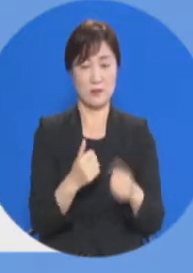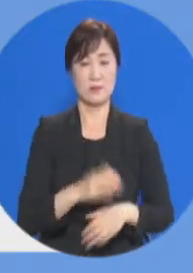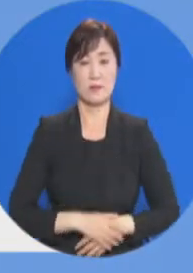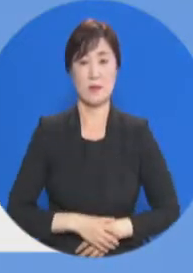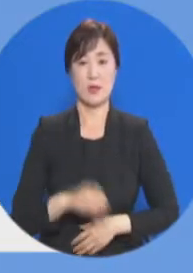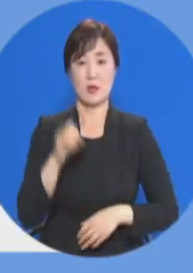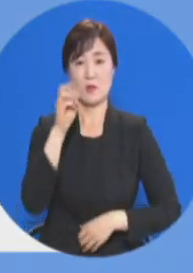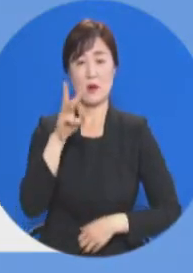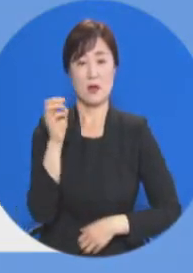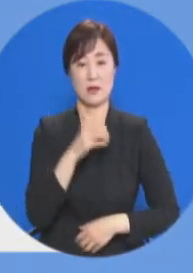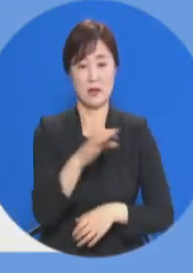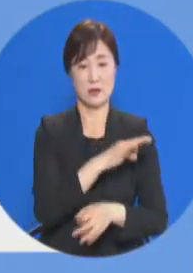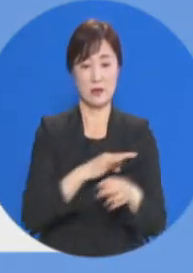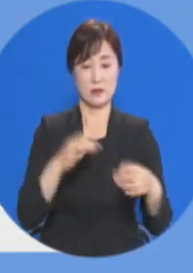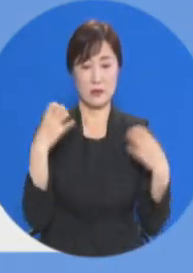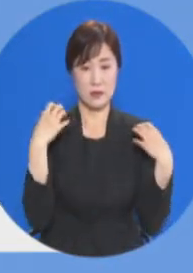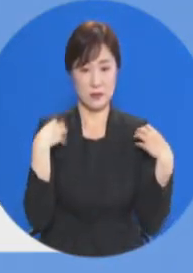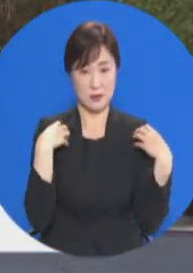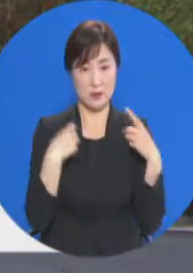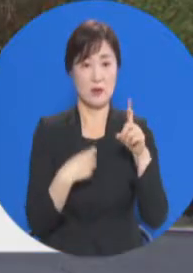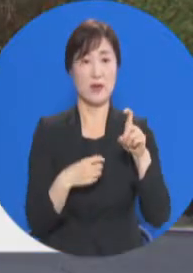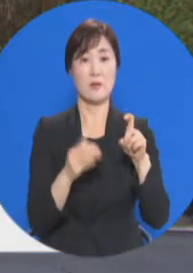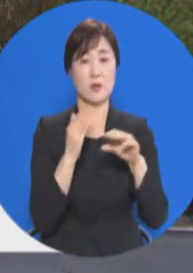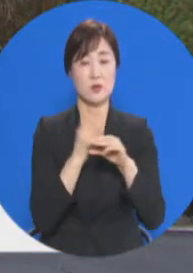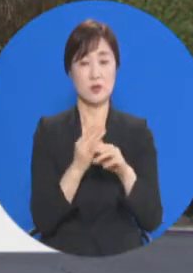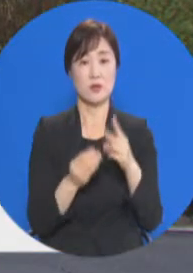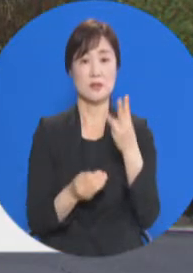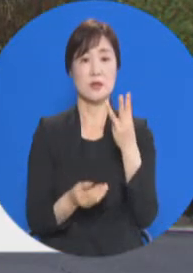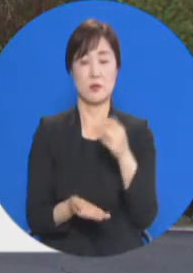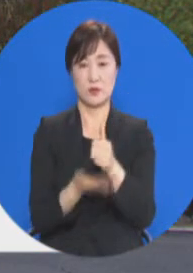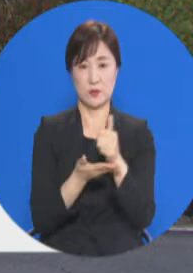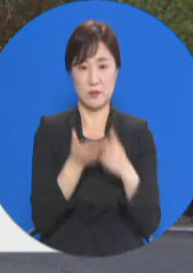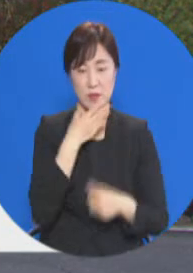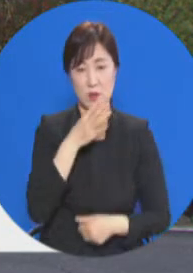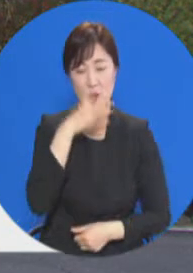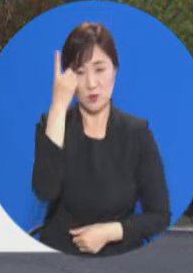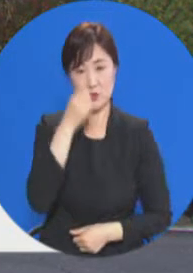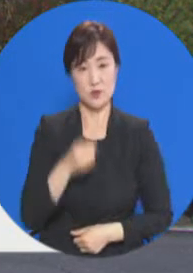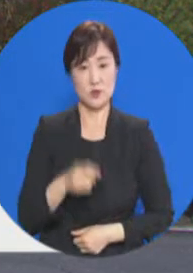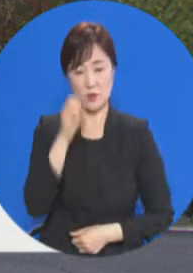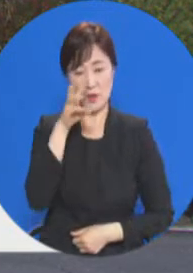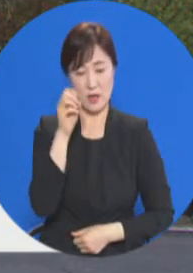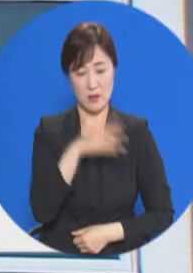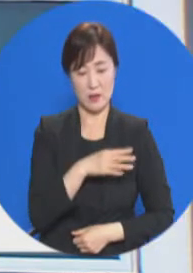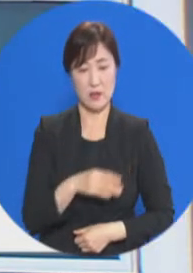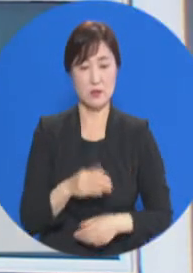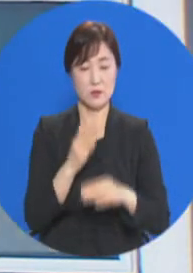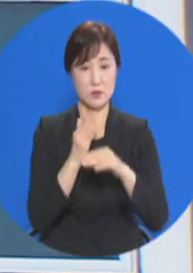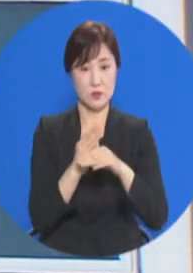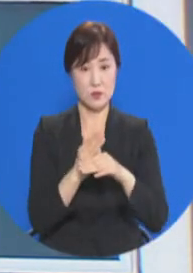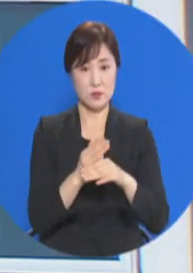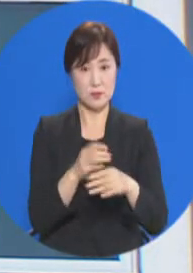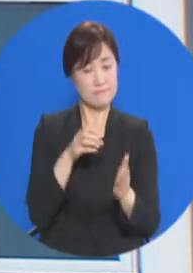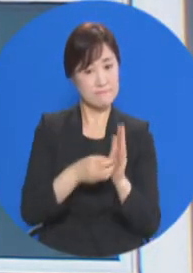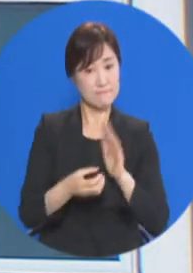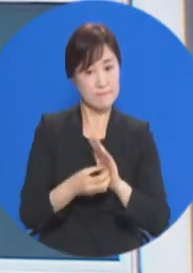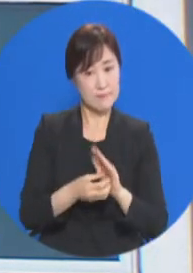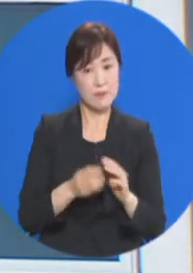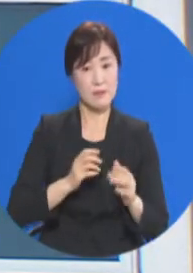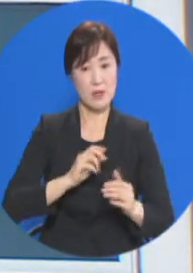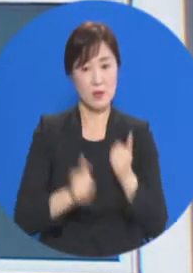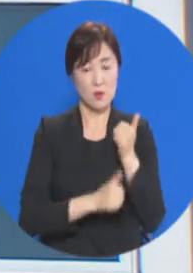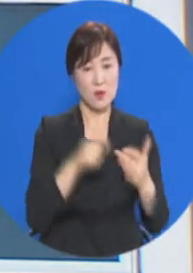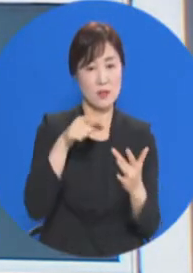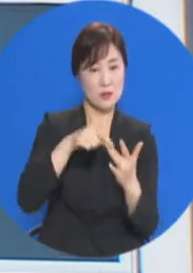광양경제청 조합위원 11명 중 3명을 추천하도록 돼 있는데 여수 순천 광양지역 위원 가운데 적절한 위원 선정과 규약